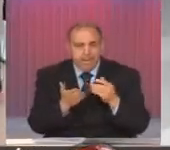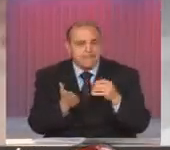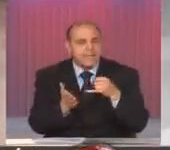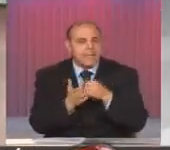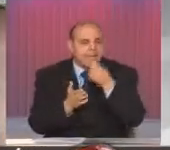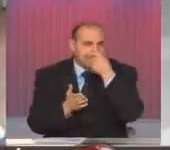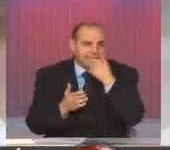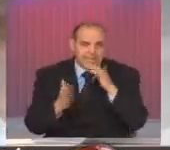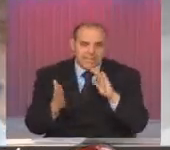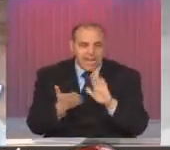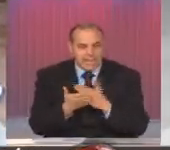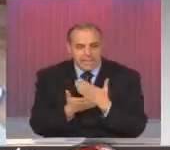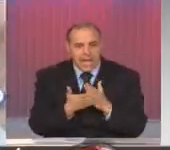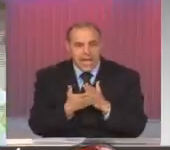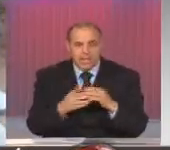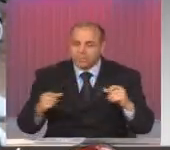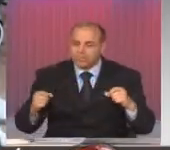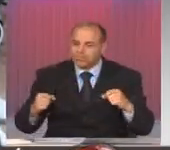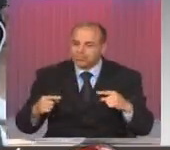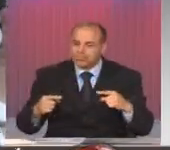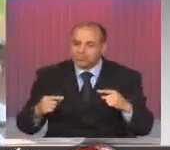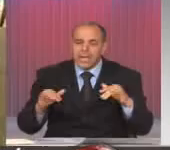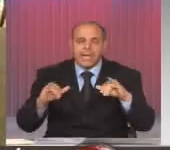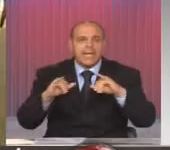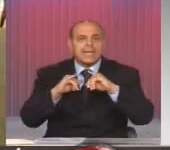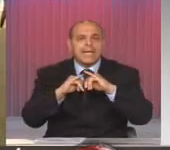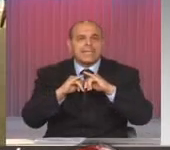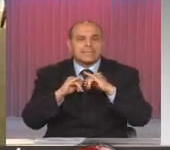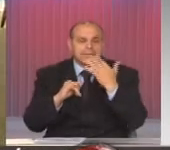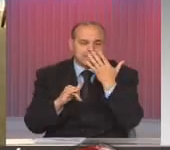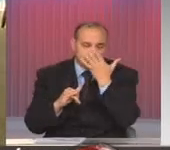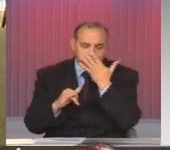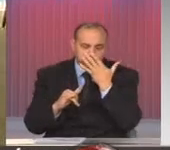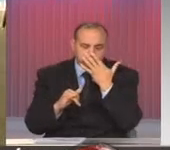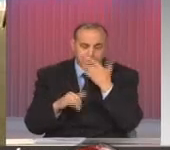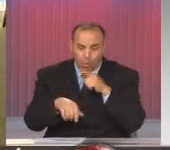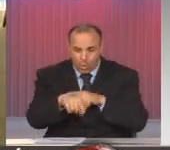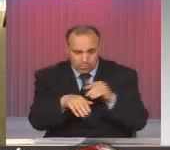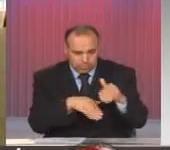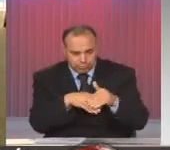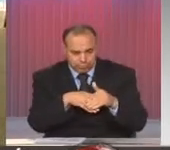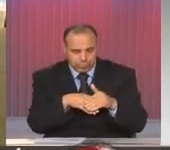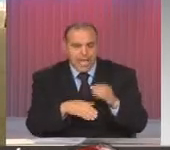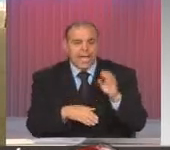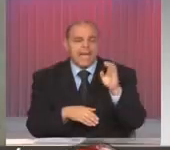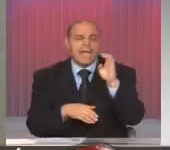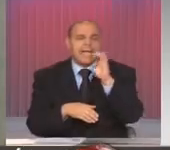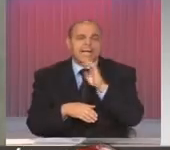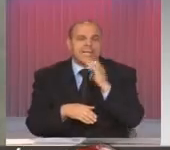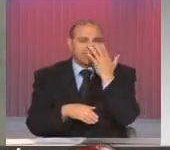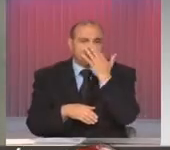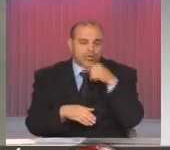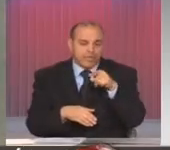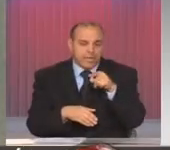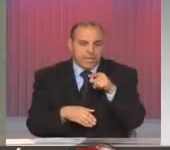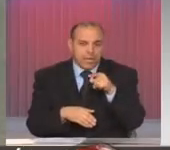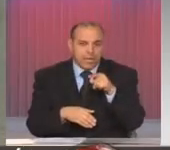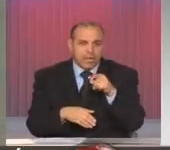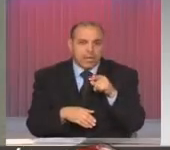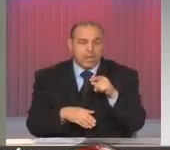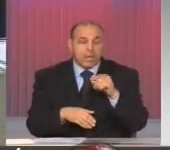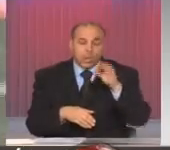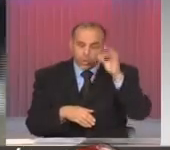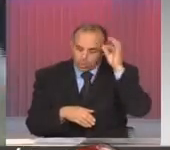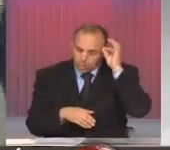المنستيرة استعدادا لخوض منافسات كأس أمم إفريقيا التي ستنطلق قريبا بغينيا الاستوائية، حيث تتحول العناصر